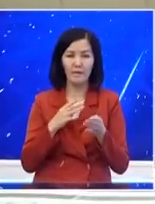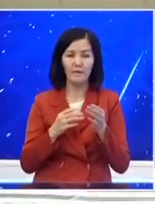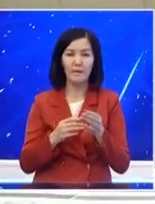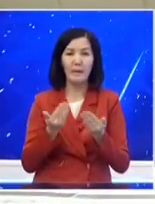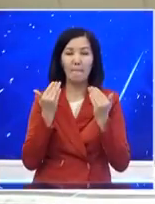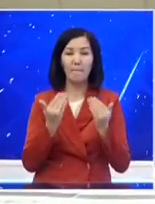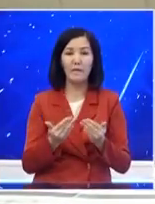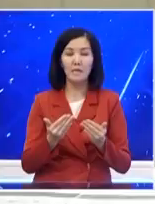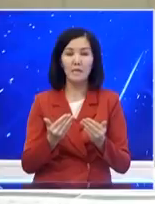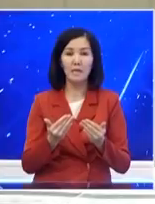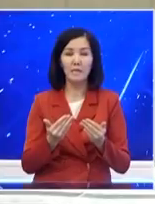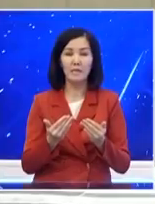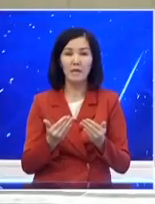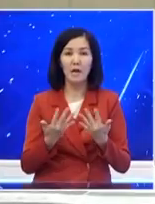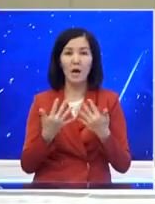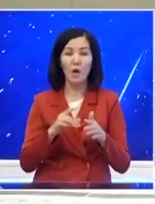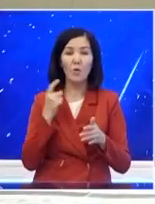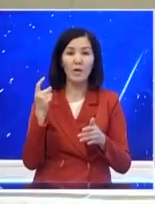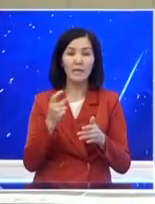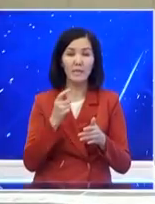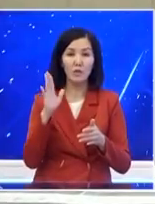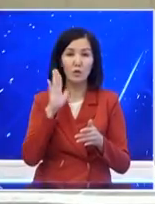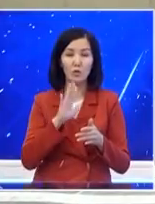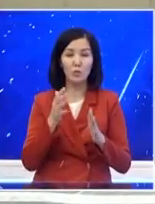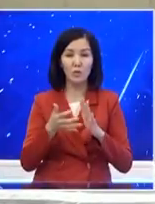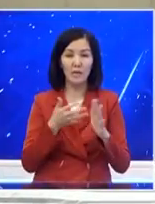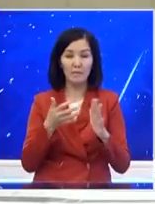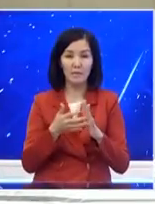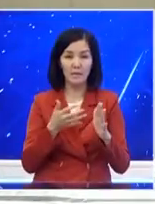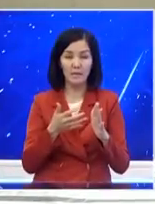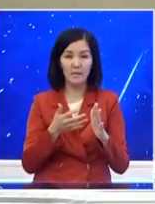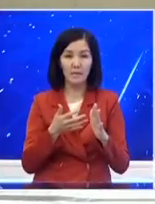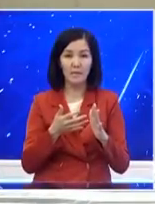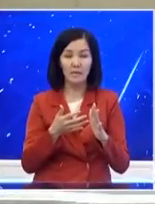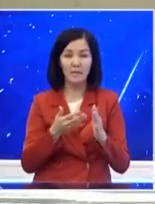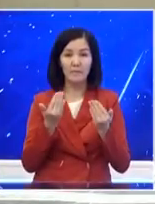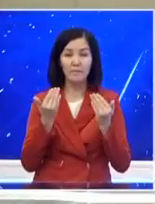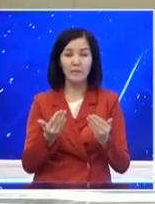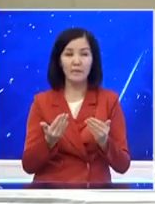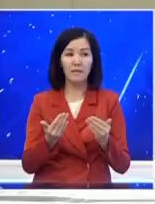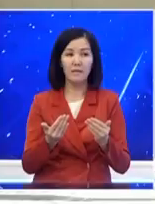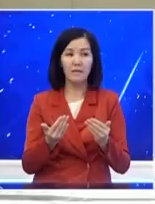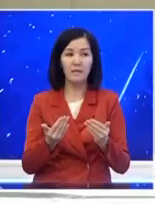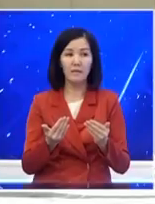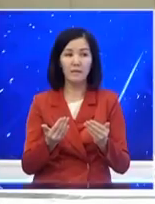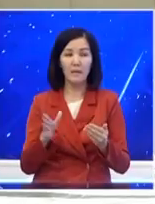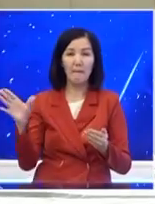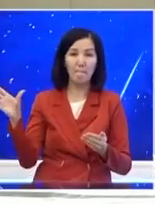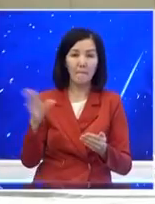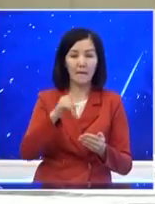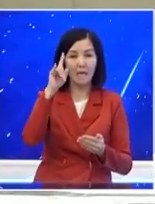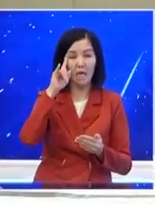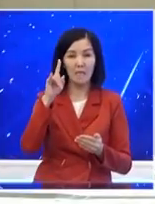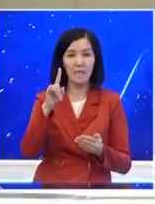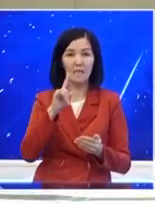Биыл судың мына шаруа қожалықтарының суға тапшылық болып жатқаны биыл өзі бүткіл Қазақстан